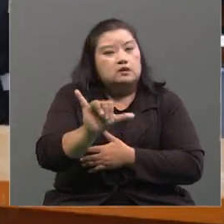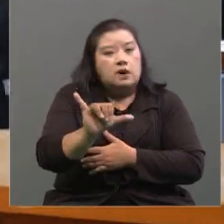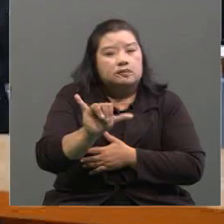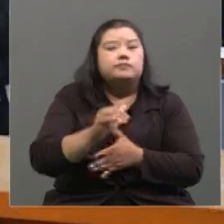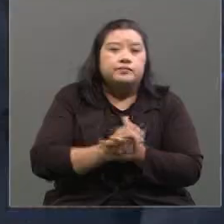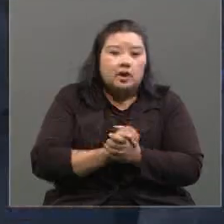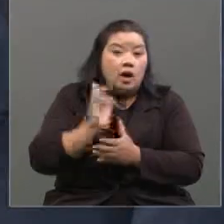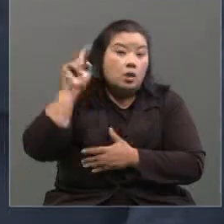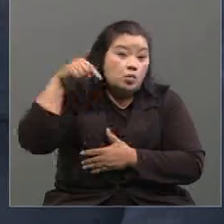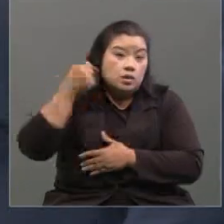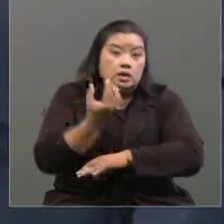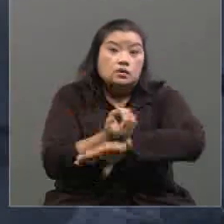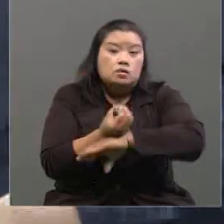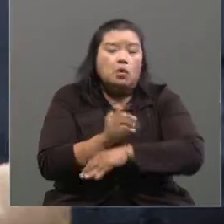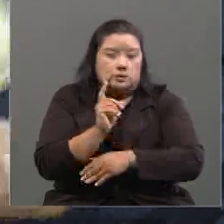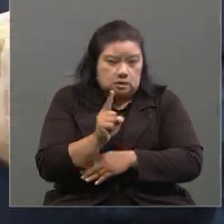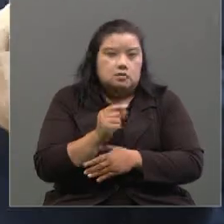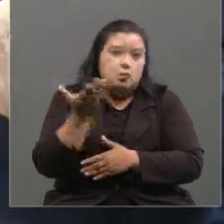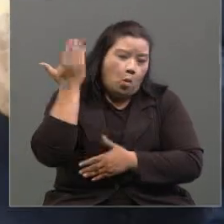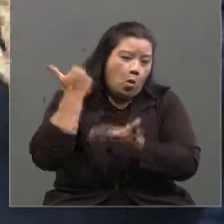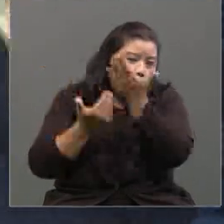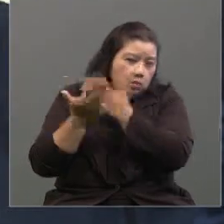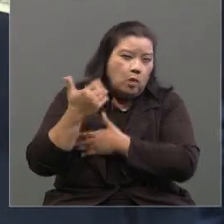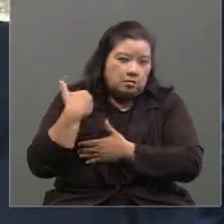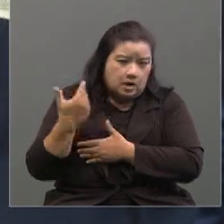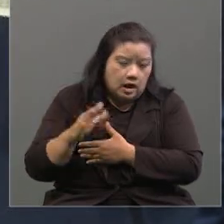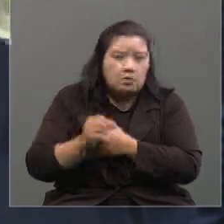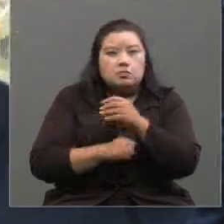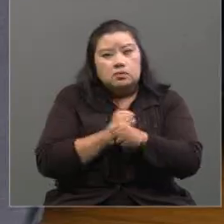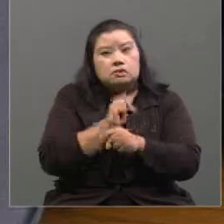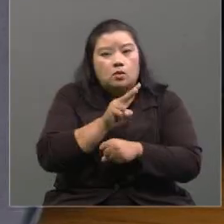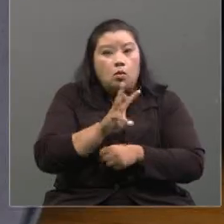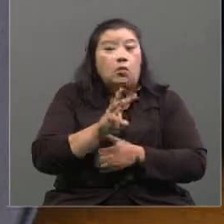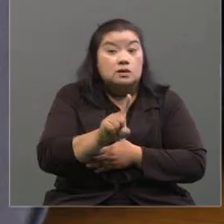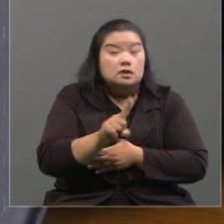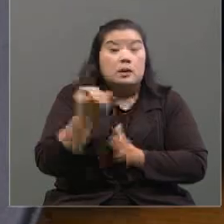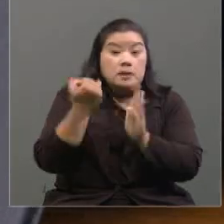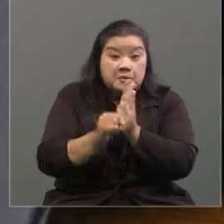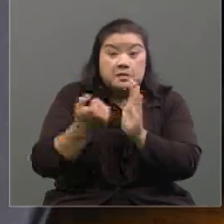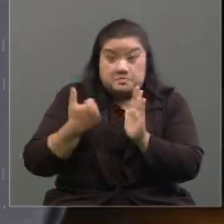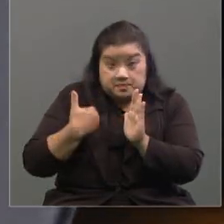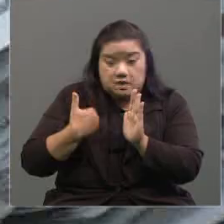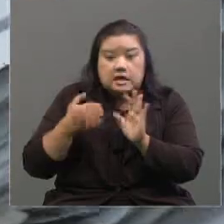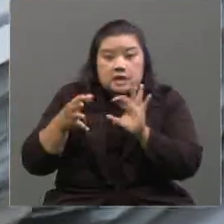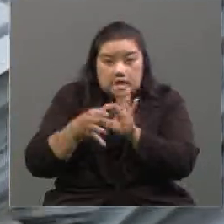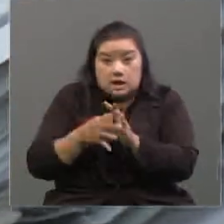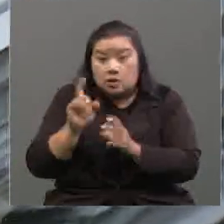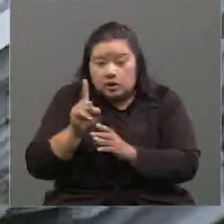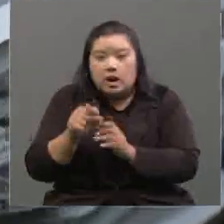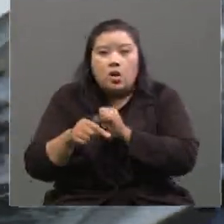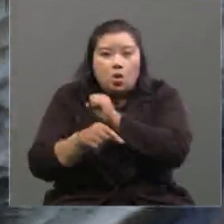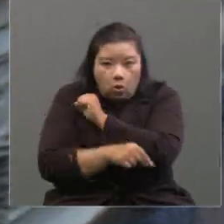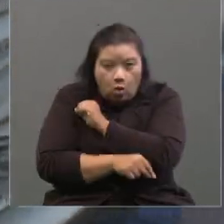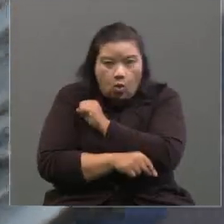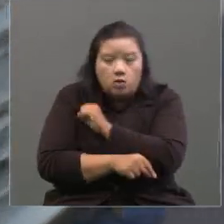สาวพลอยพัชชาเนี่ยจริงๆมีประวัติทำความผิดมาตั้งแต่ปี2561ฐานร่วมกันฉ้อโกงและหลอกลง